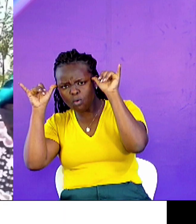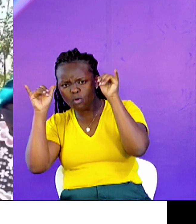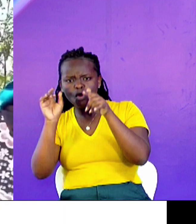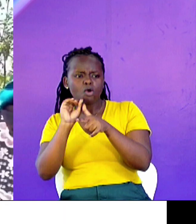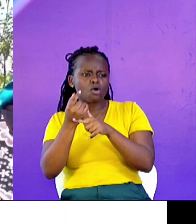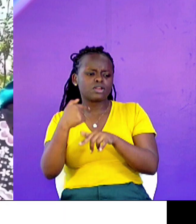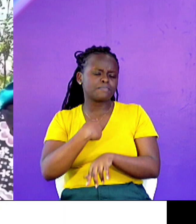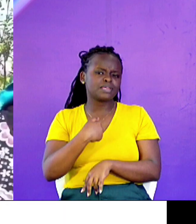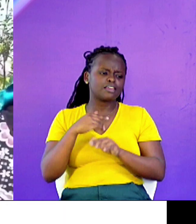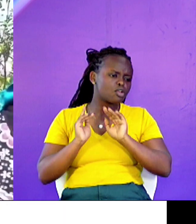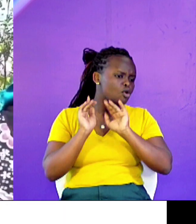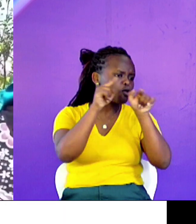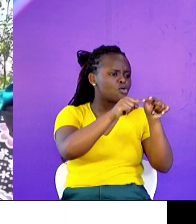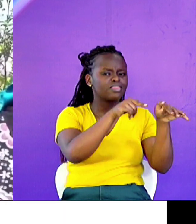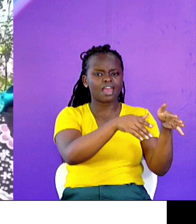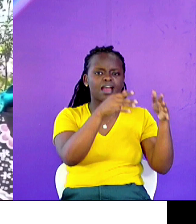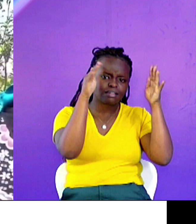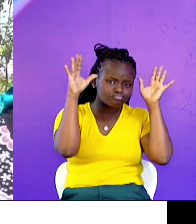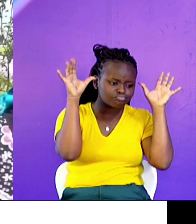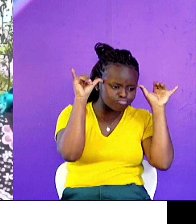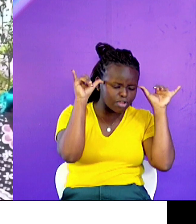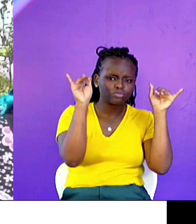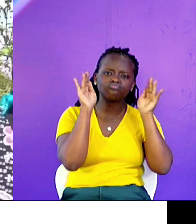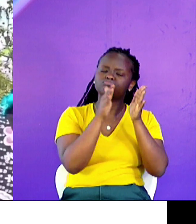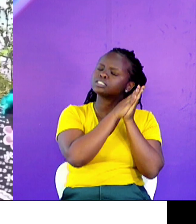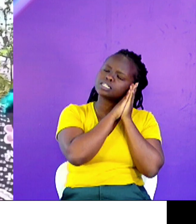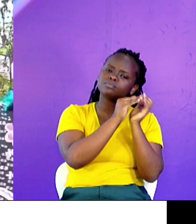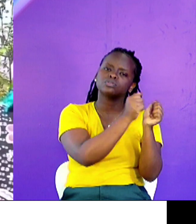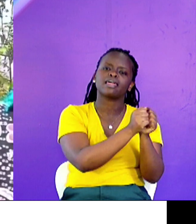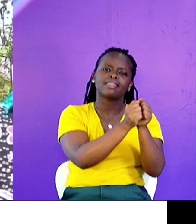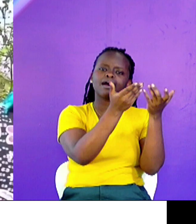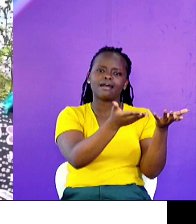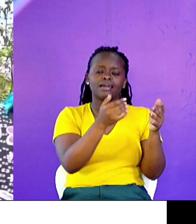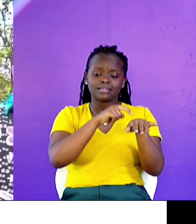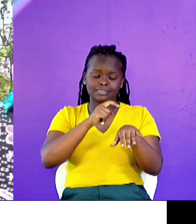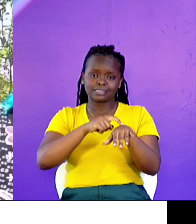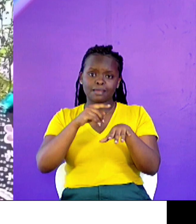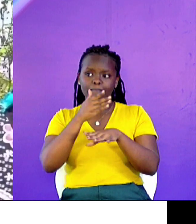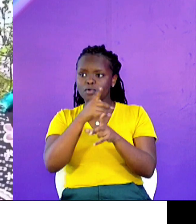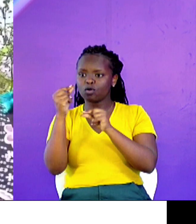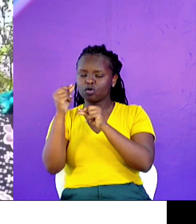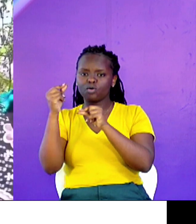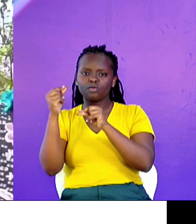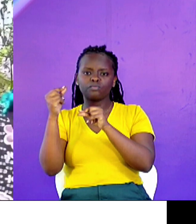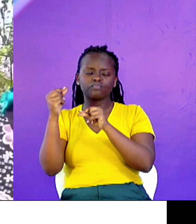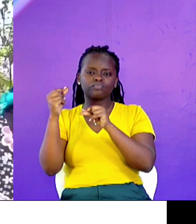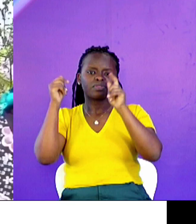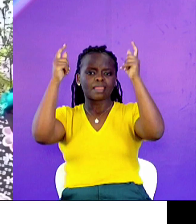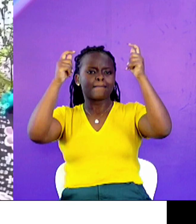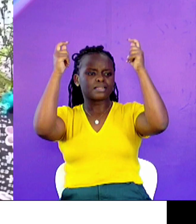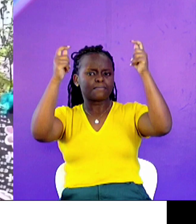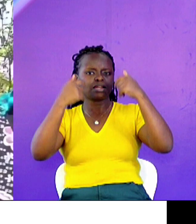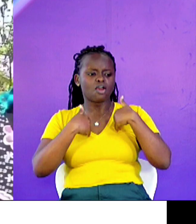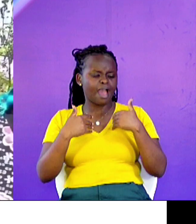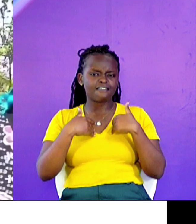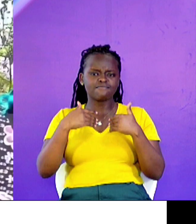Ni security team inafaa itumwe hapa. Vile walikuwa wanatumana wakati wa maandamano, mpaka wanachukua reinforcement from